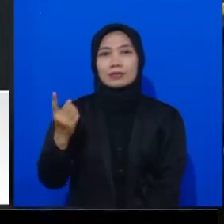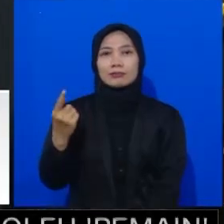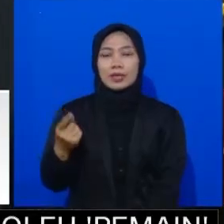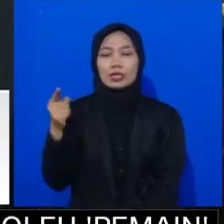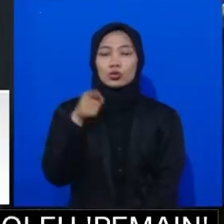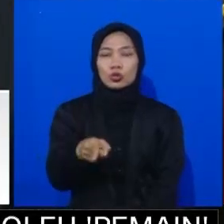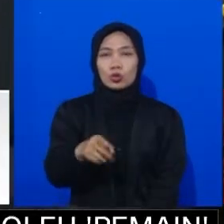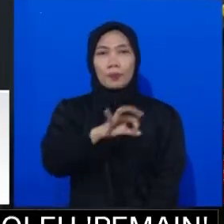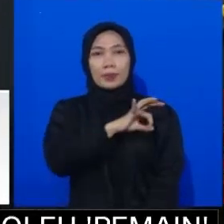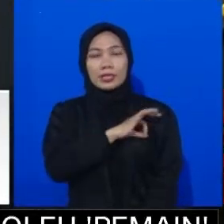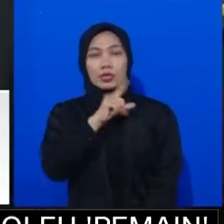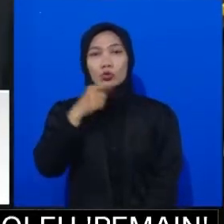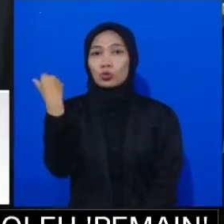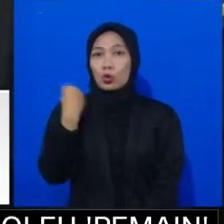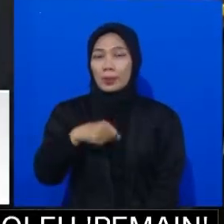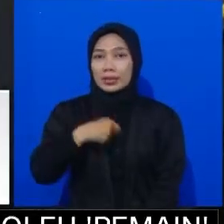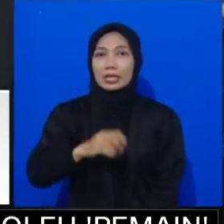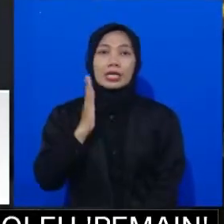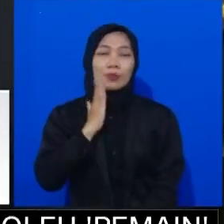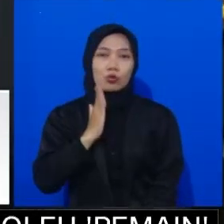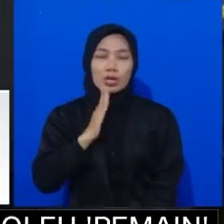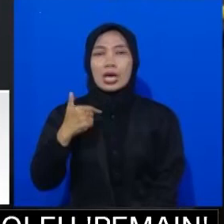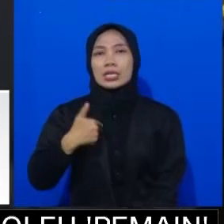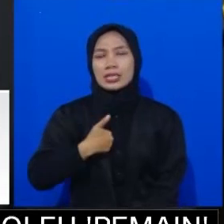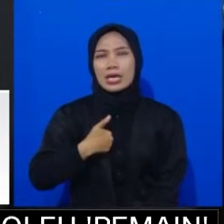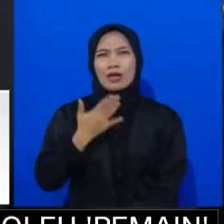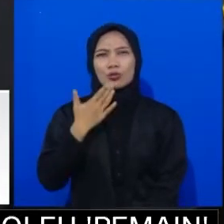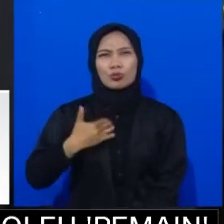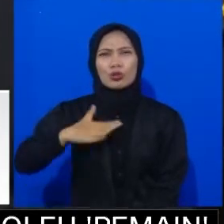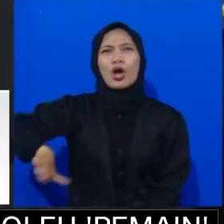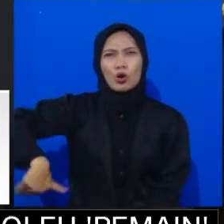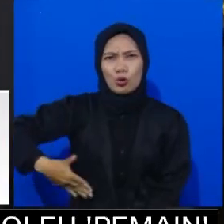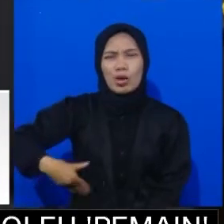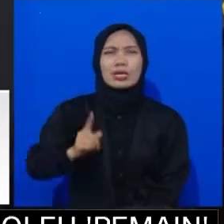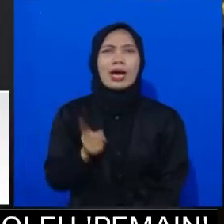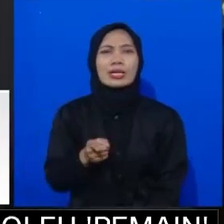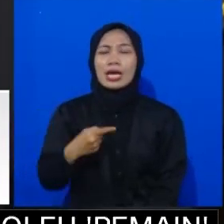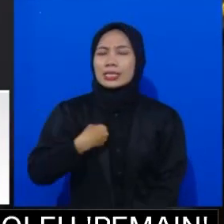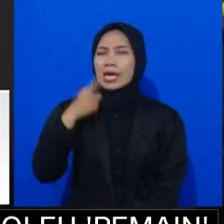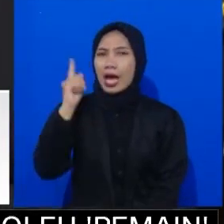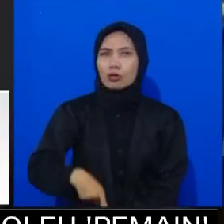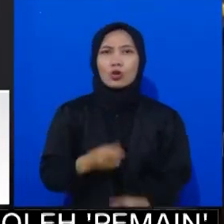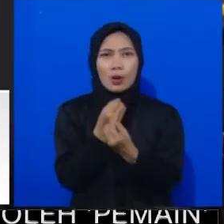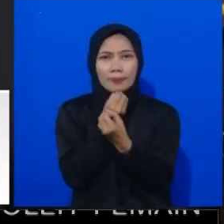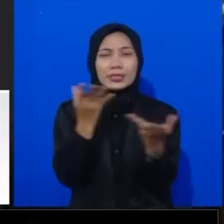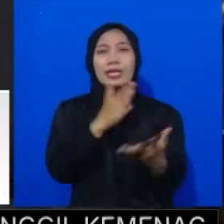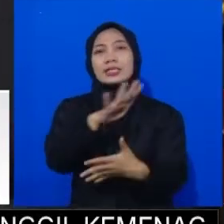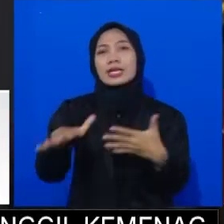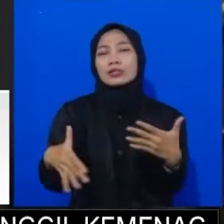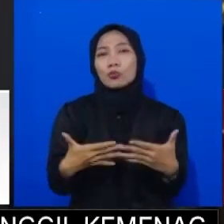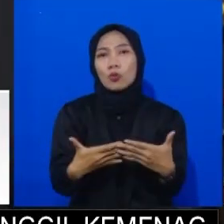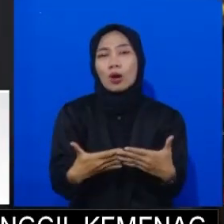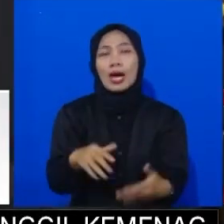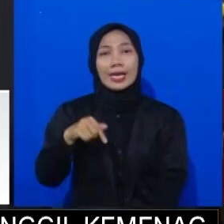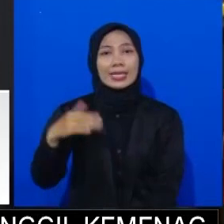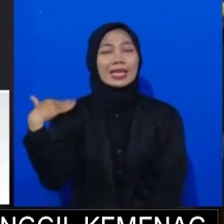dan juga saya memiliki keluarga yang dimana saya harus meluruskan ini semua dan juga